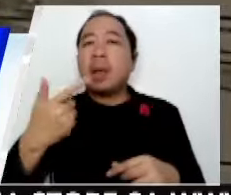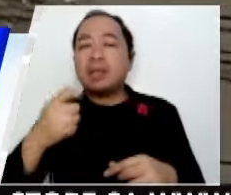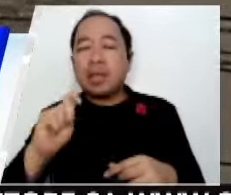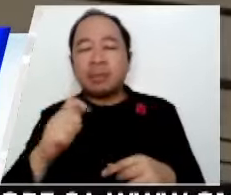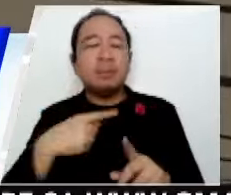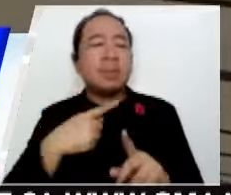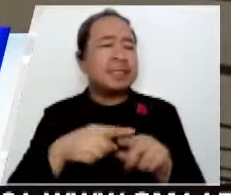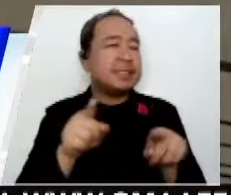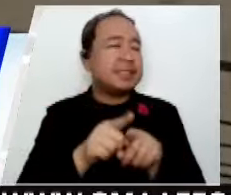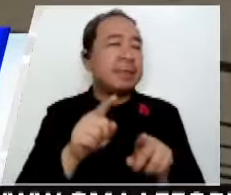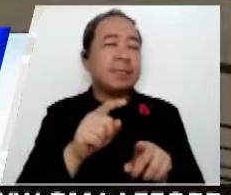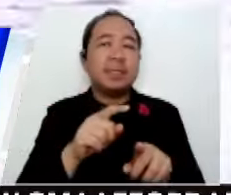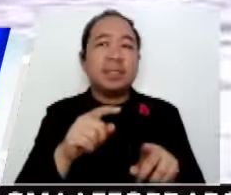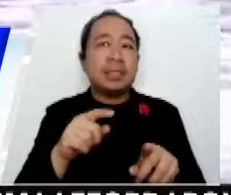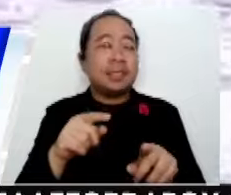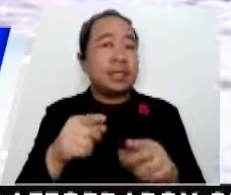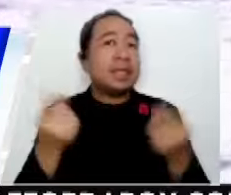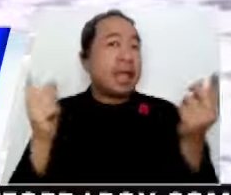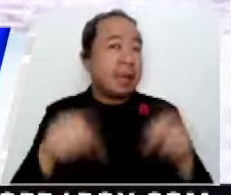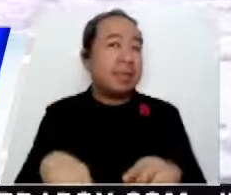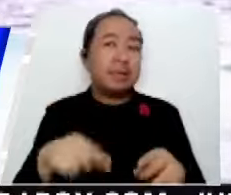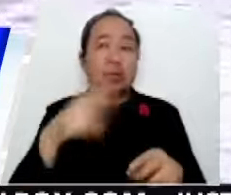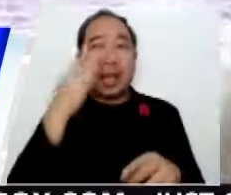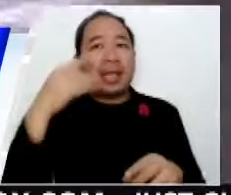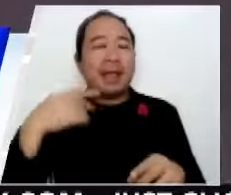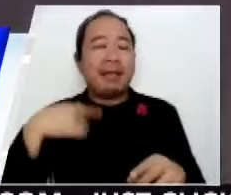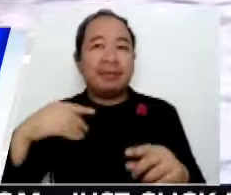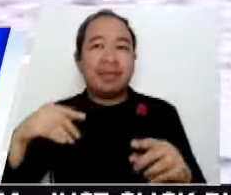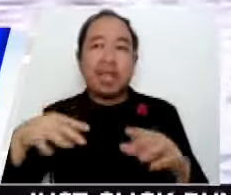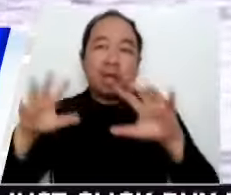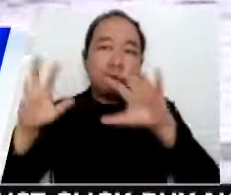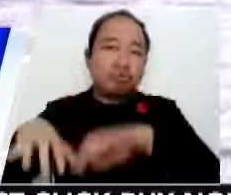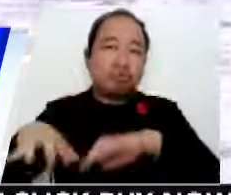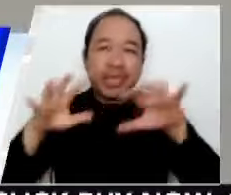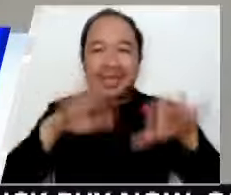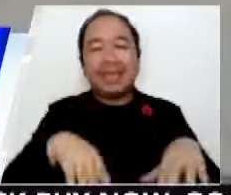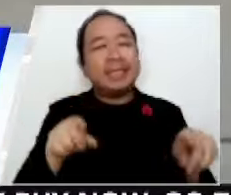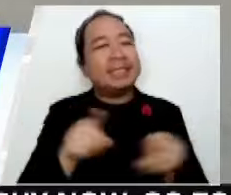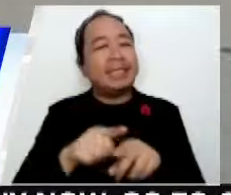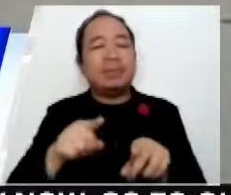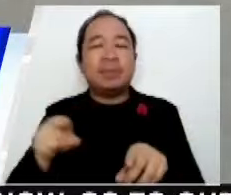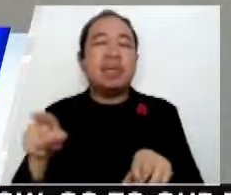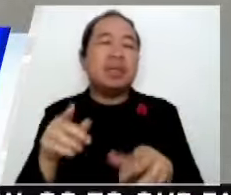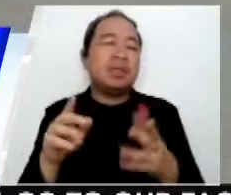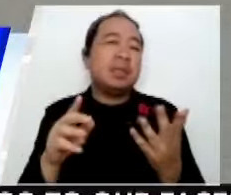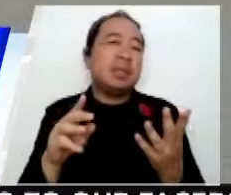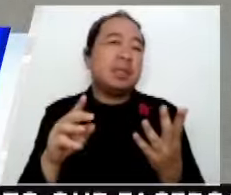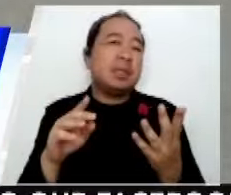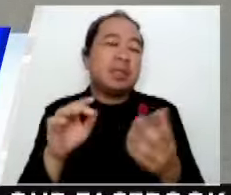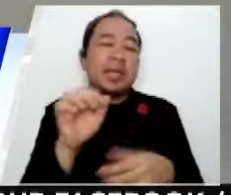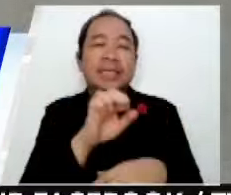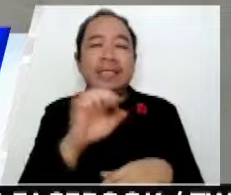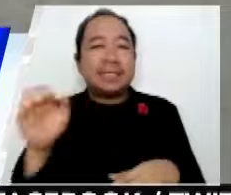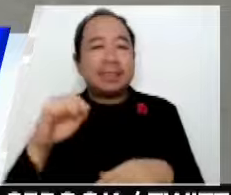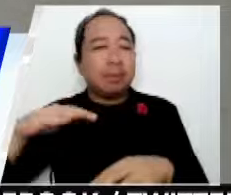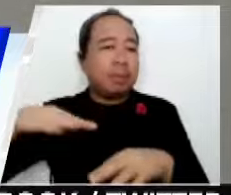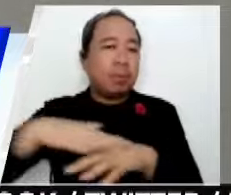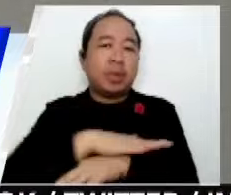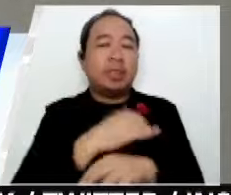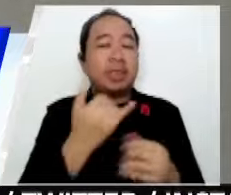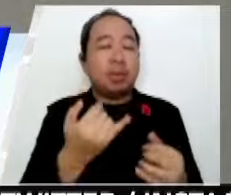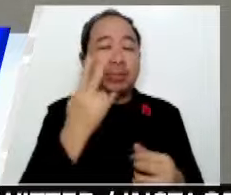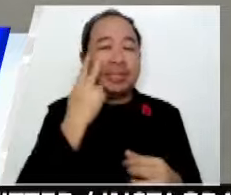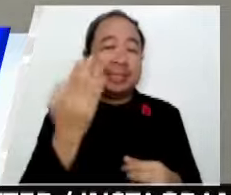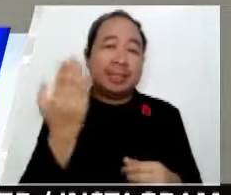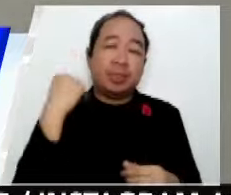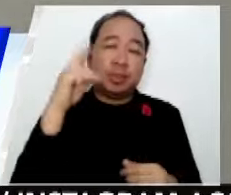ng dalawang bagyo sa silangang bahagi ng ating bansa. Now, kung titingnan natin yung 2012, mas maraming paulan in a span of 3 days, pero itong